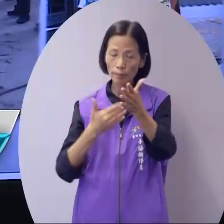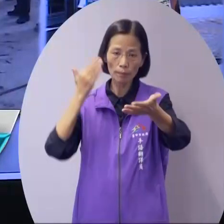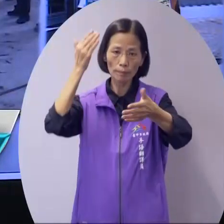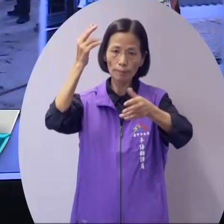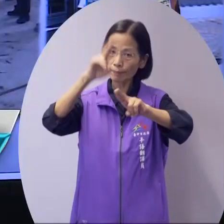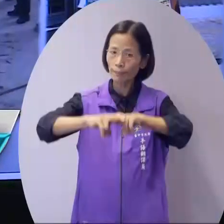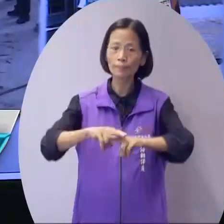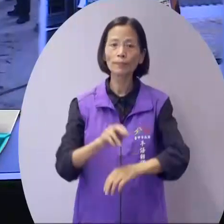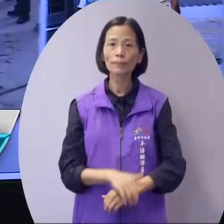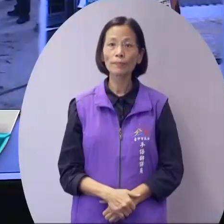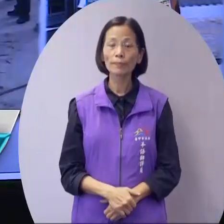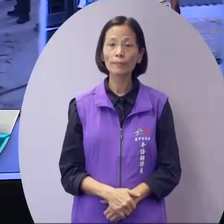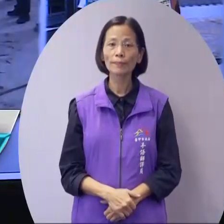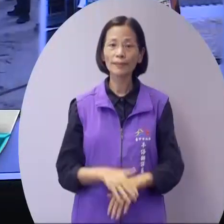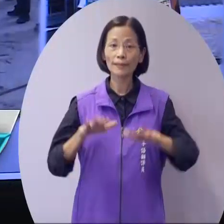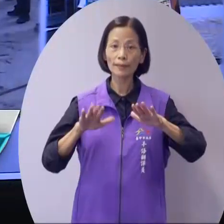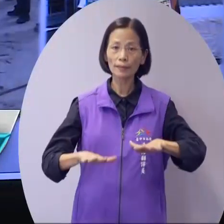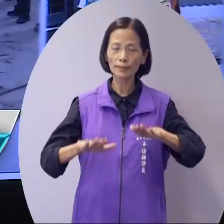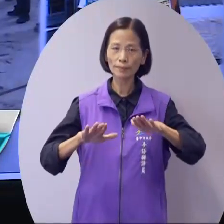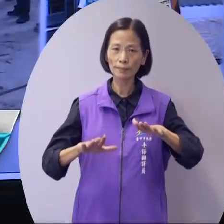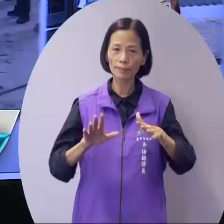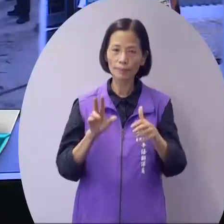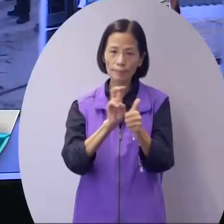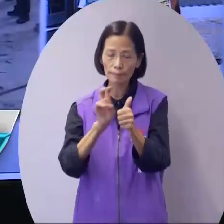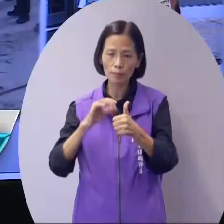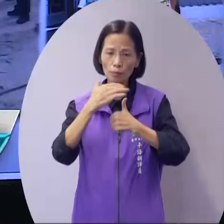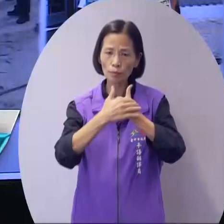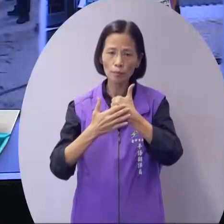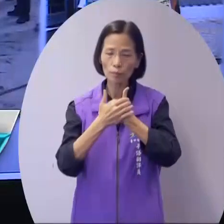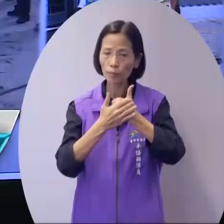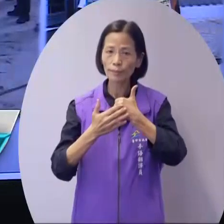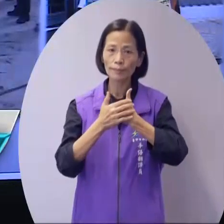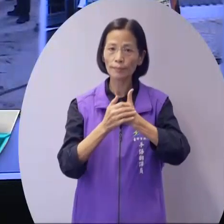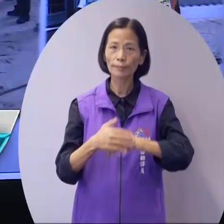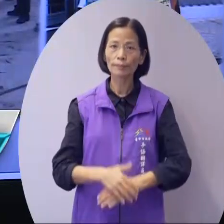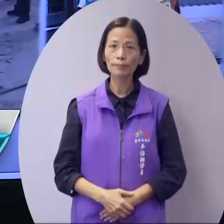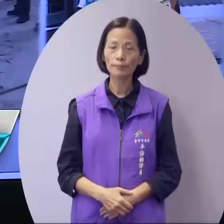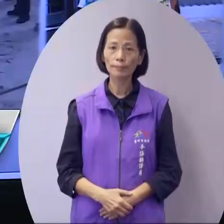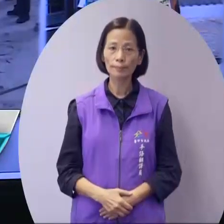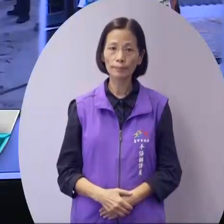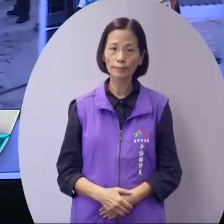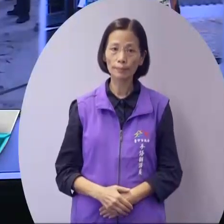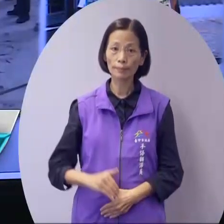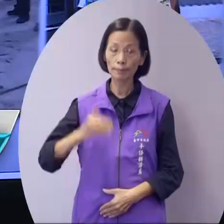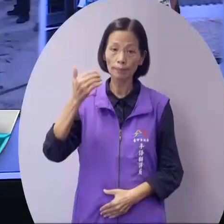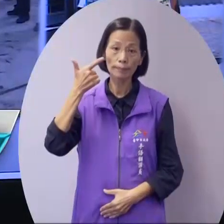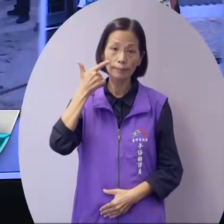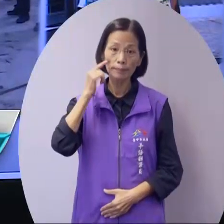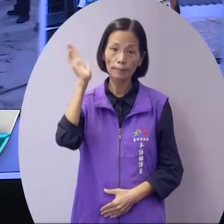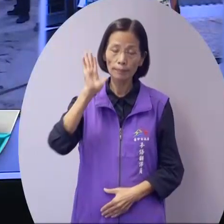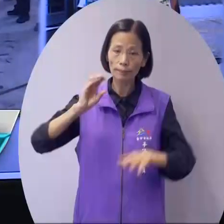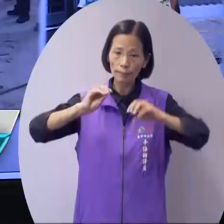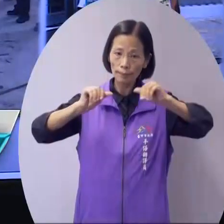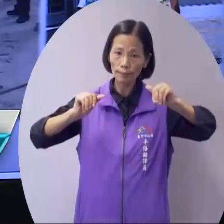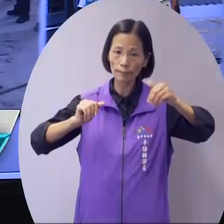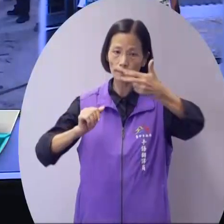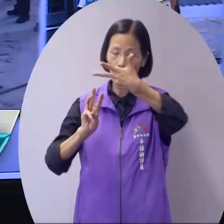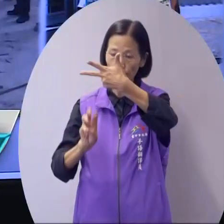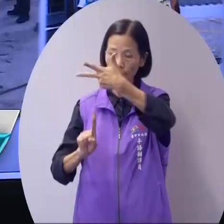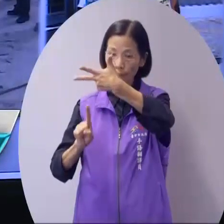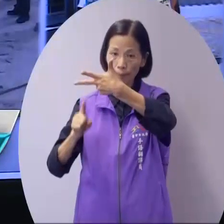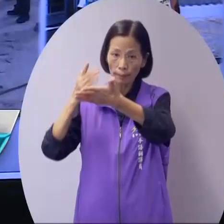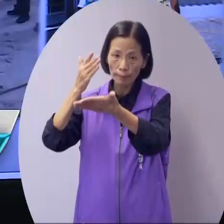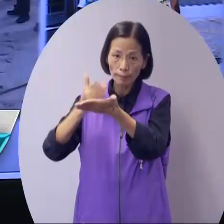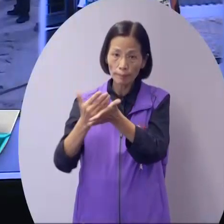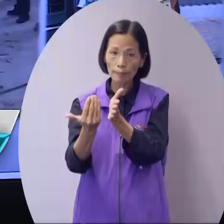维持封闭，因为目前正进行年度的维修计划，所以高美湿地木栈道到7月31号为